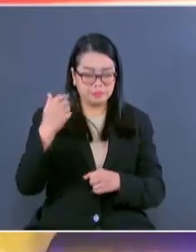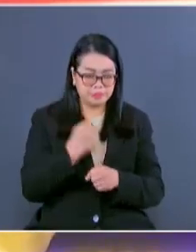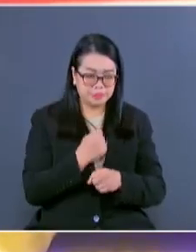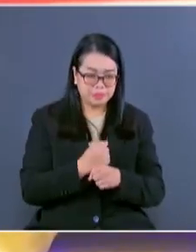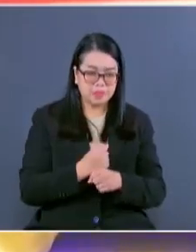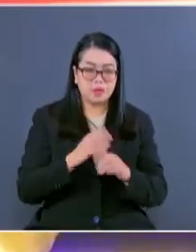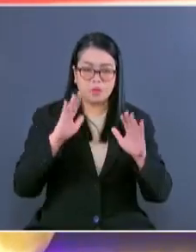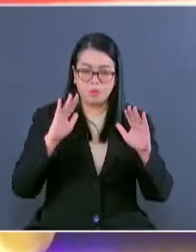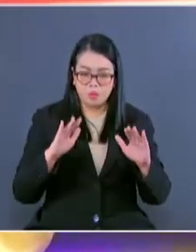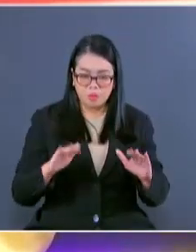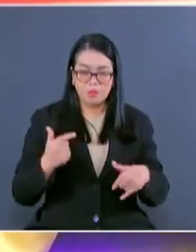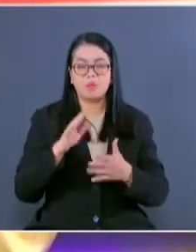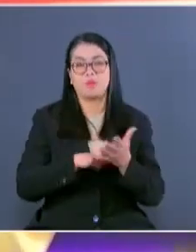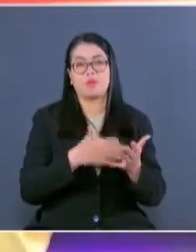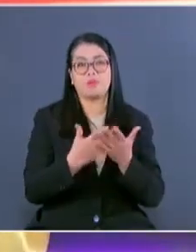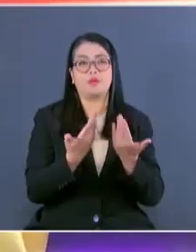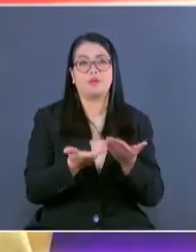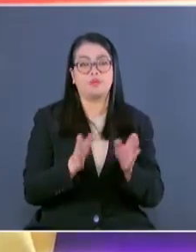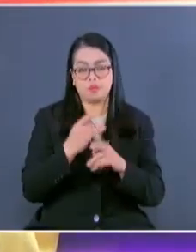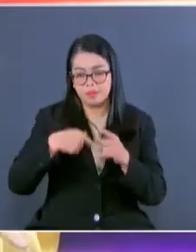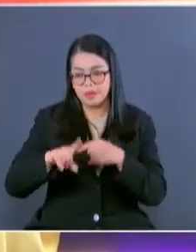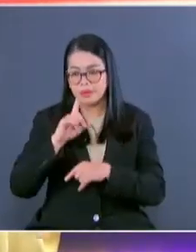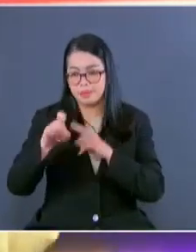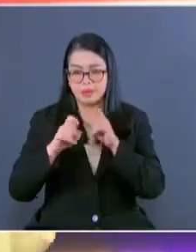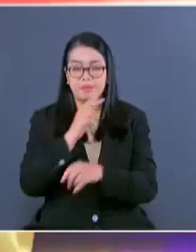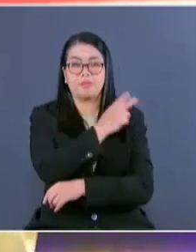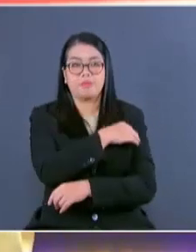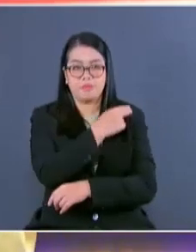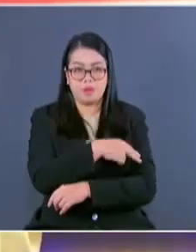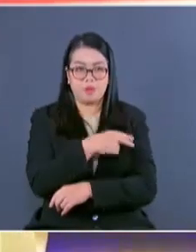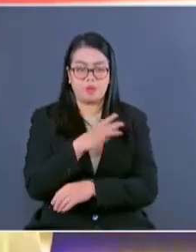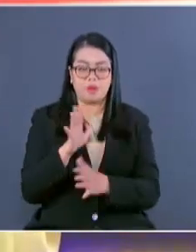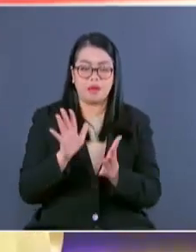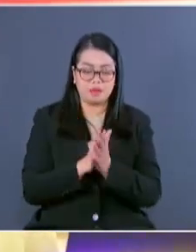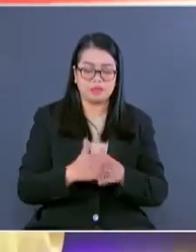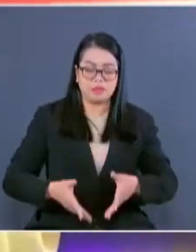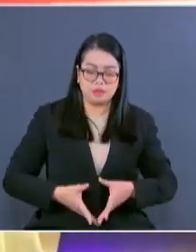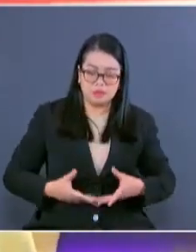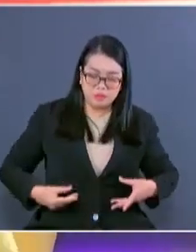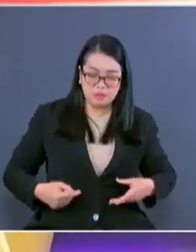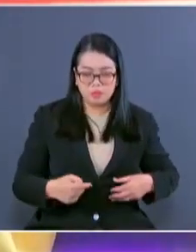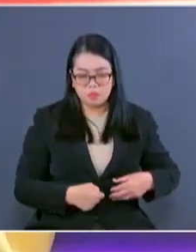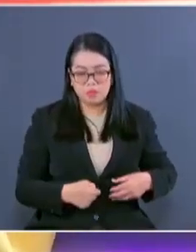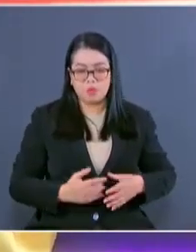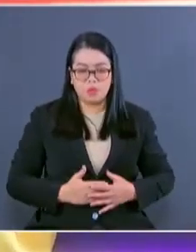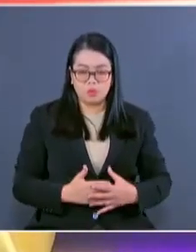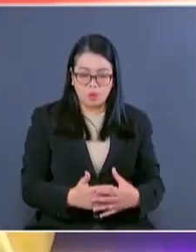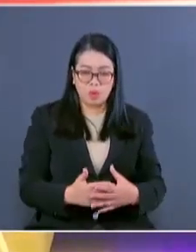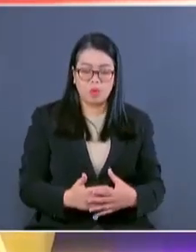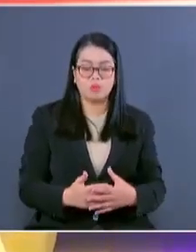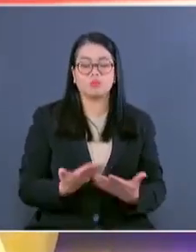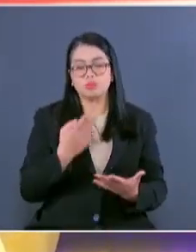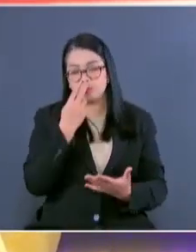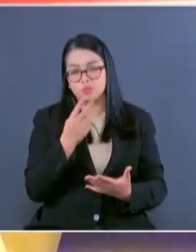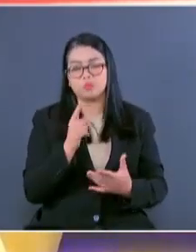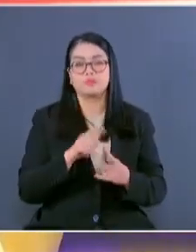านเราเบาบางนิดนึงเราคงจะวางแผนแบบจะไปปรึกษาหมอแล้วก็คือทำเลยอะไรเงี้ยให้คุณหมอแบบทำให้หน่อยอะไรเงี้ยเออแต่ว่าในช่ว